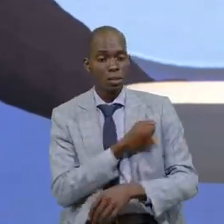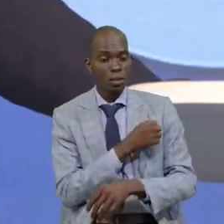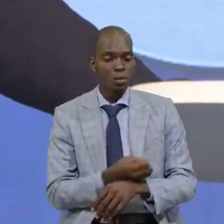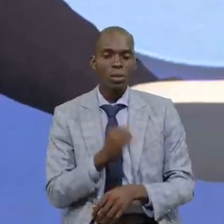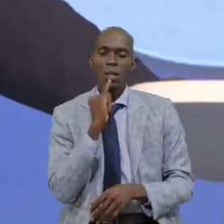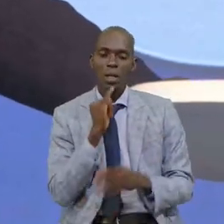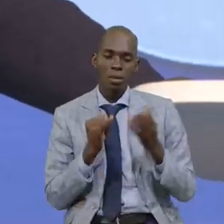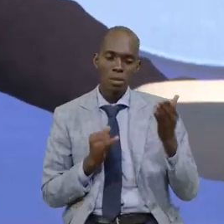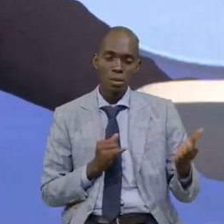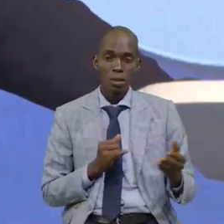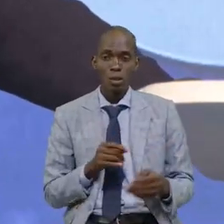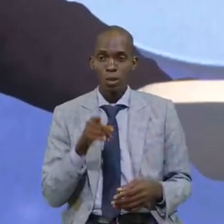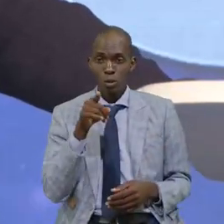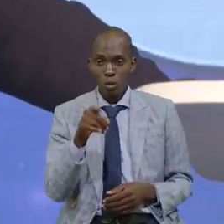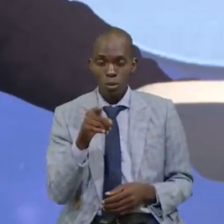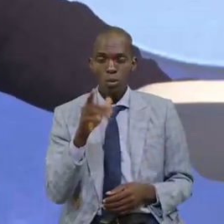force est là.